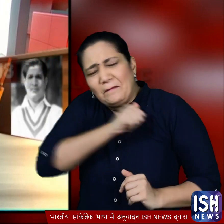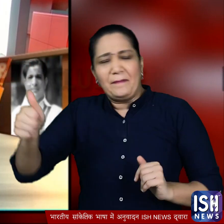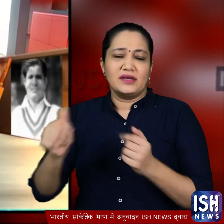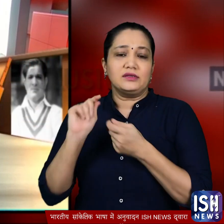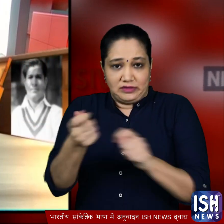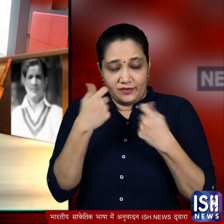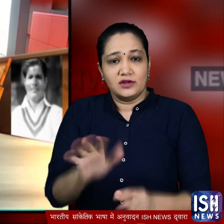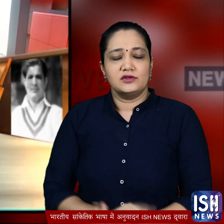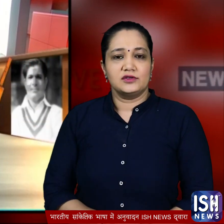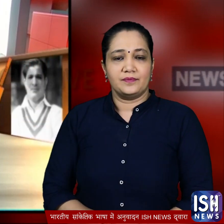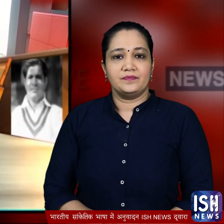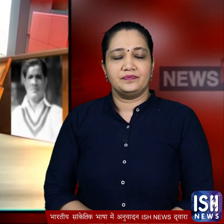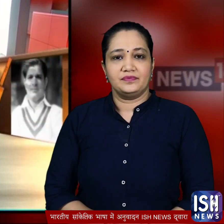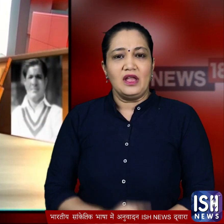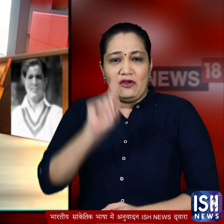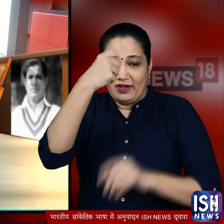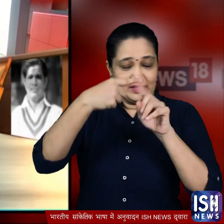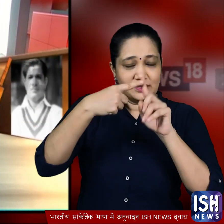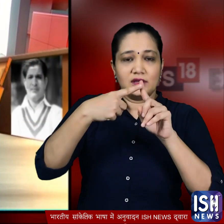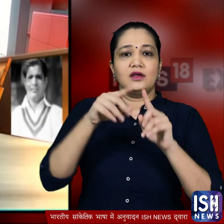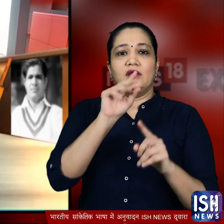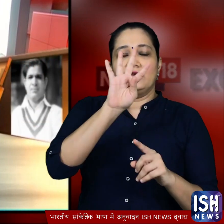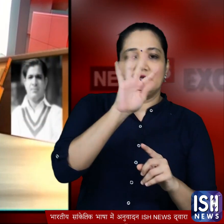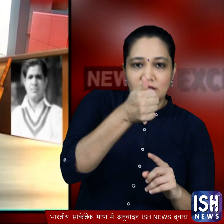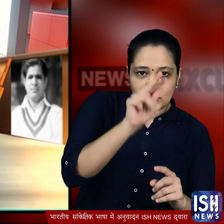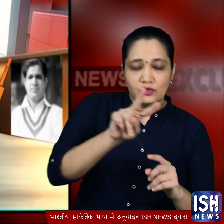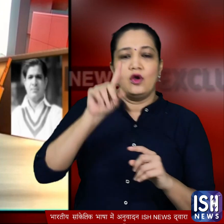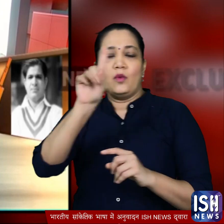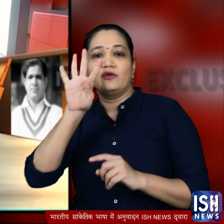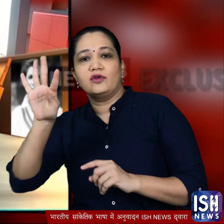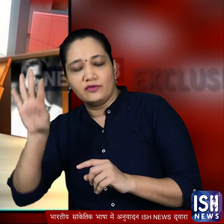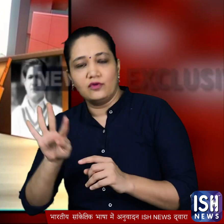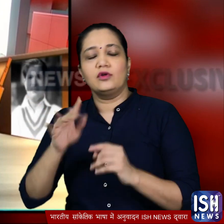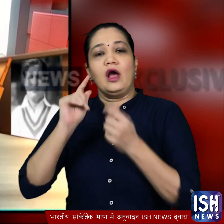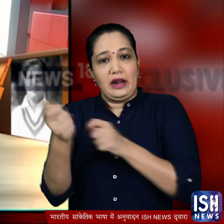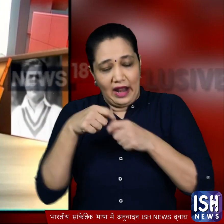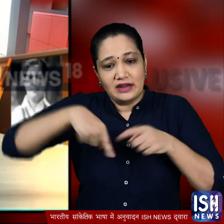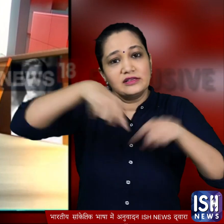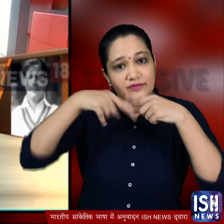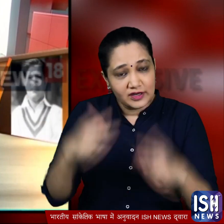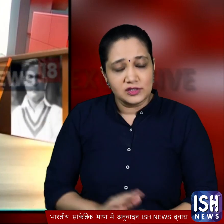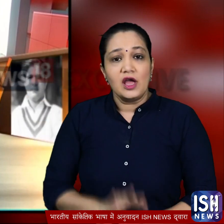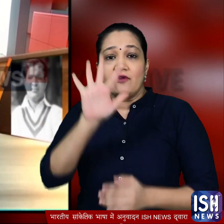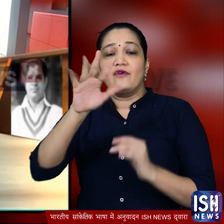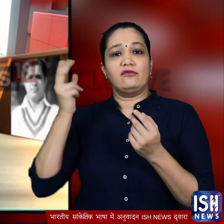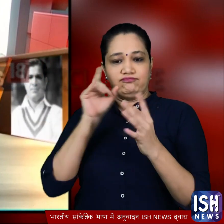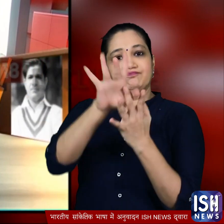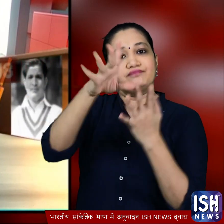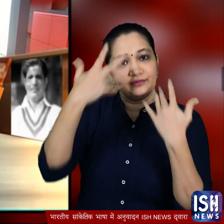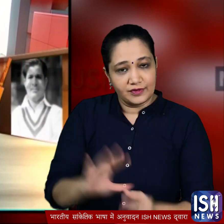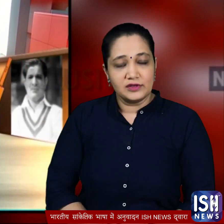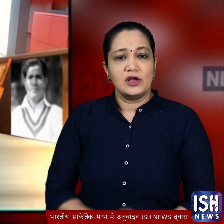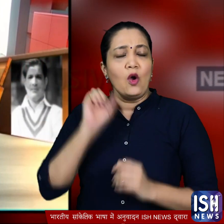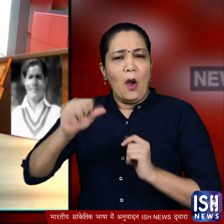सबसे शानदार प्रदर्शन किया। उस मैच में उन्होंने पहली पारी में 72 और दूसरी पारी में 184 रन बनाए। यही नहीं, इस मैच में उन्होंने 5 विकेट भी लिए।